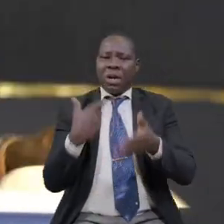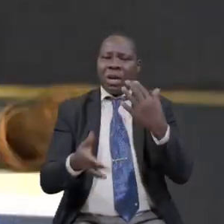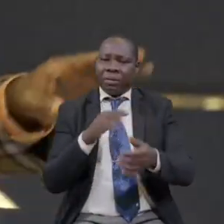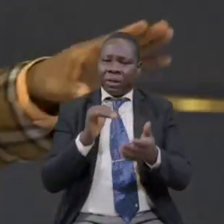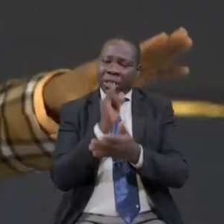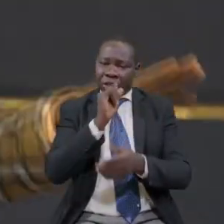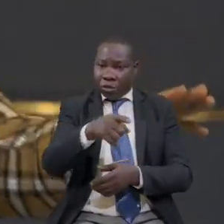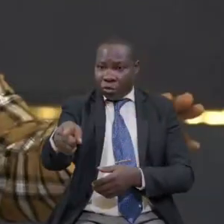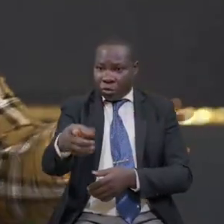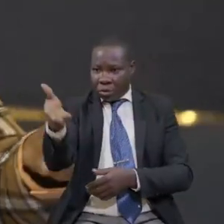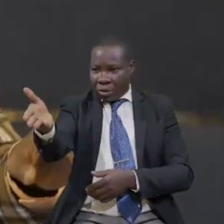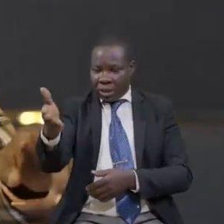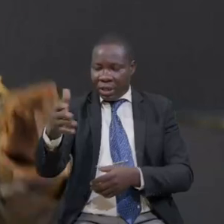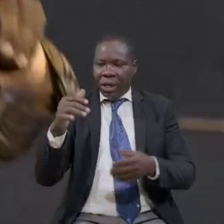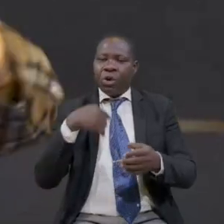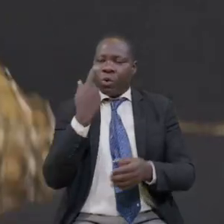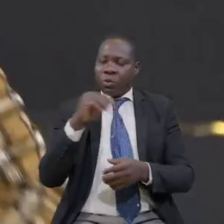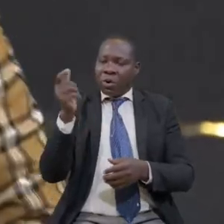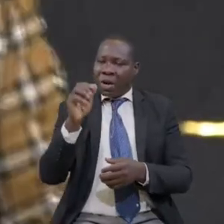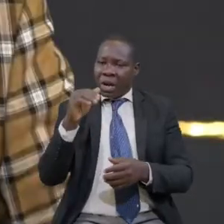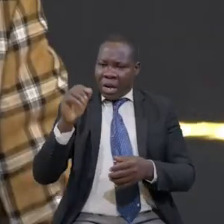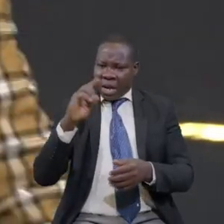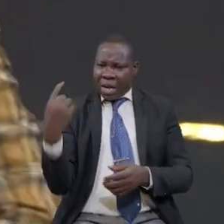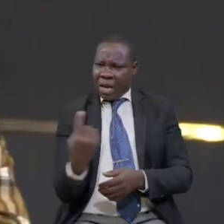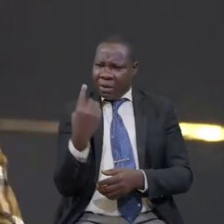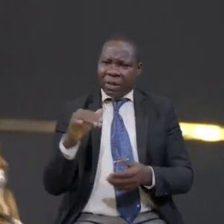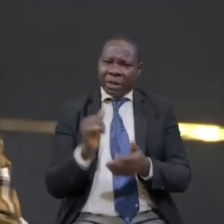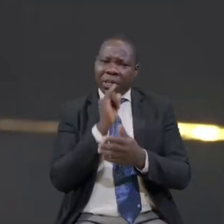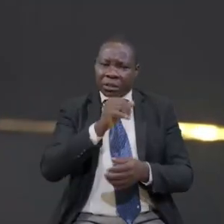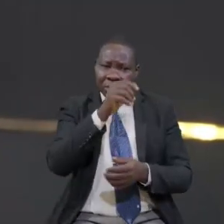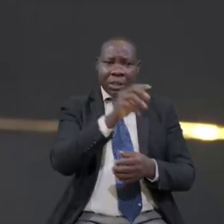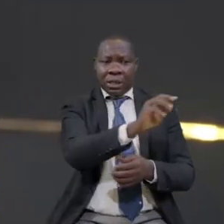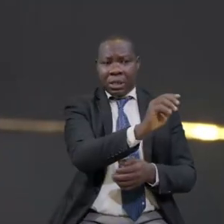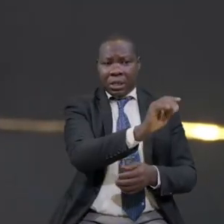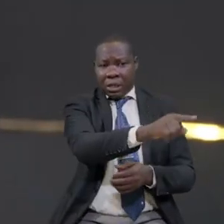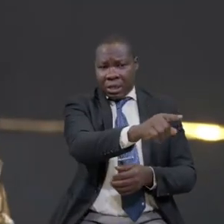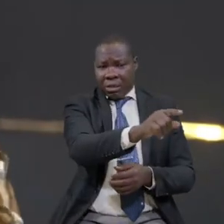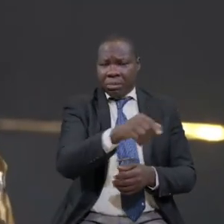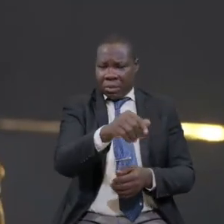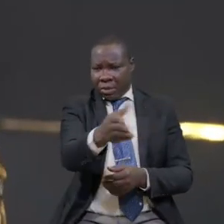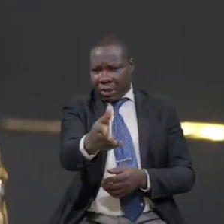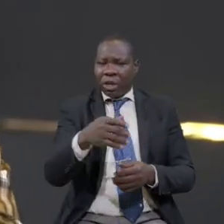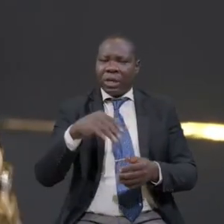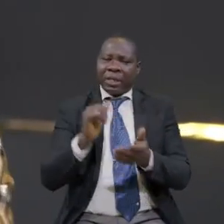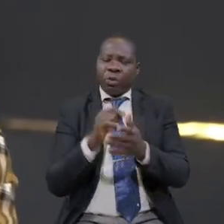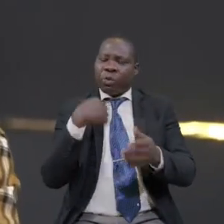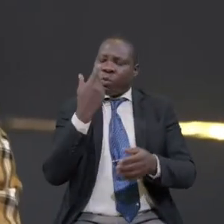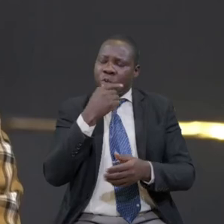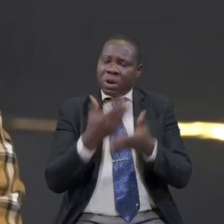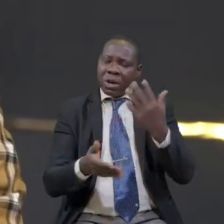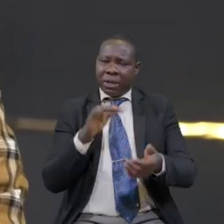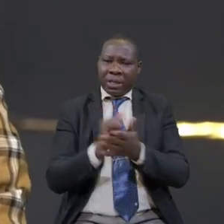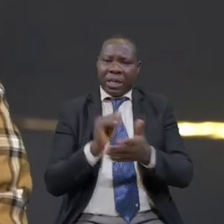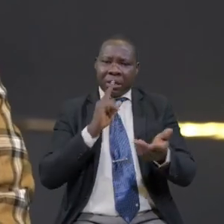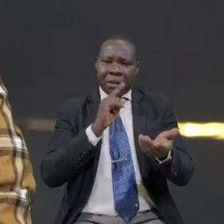là, afin que quiconque croit, afin que elle qui est là-bas, afin que quiconque croit en lui,